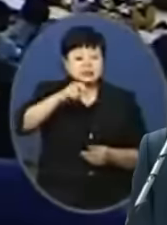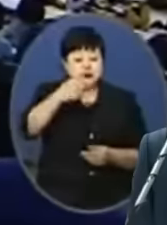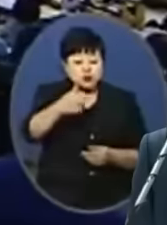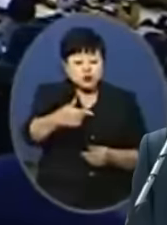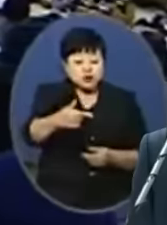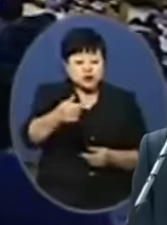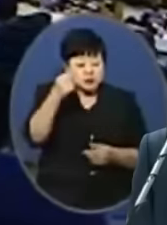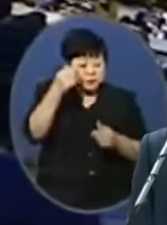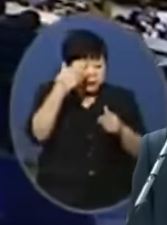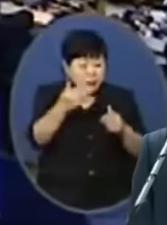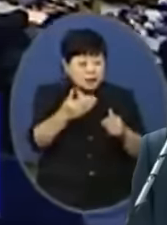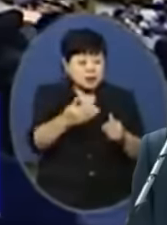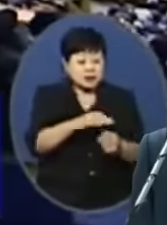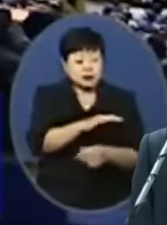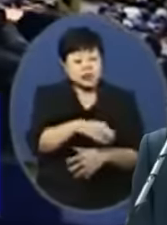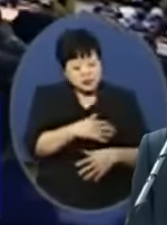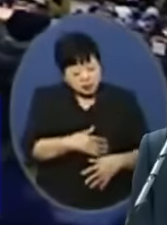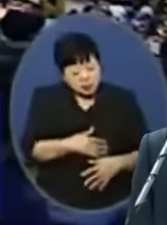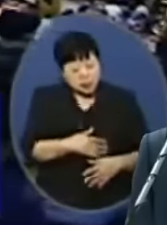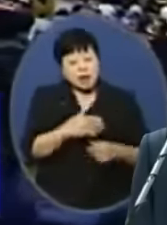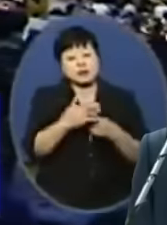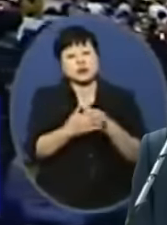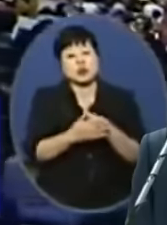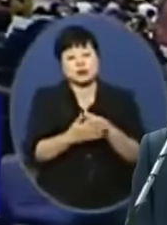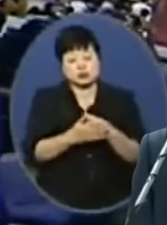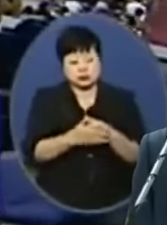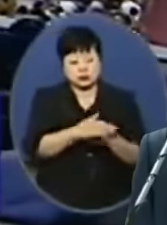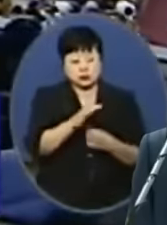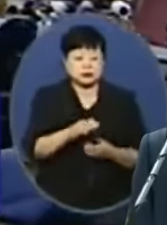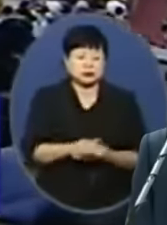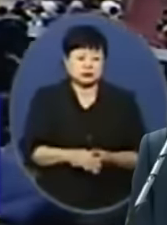보면 성령도 우리 연약함을 도우시나니